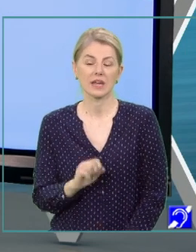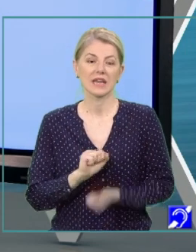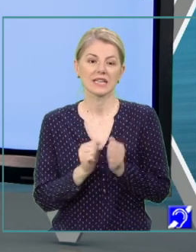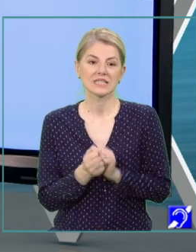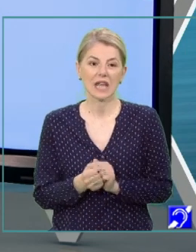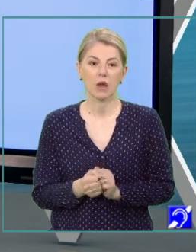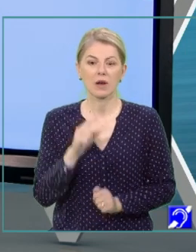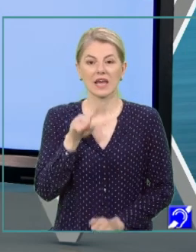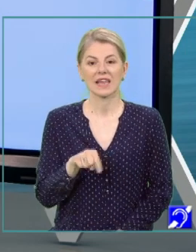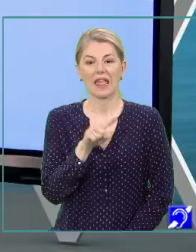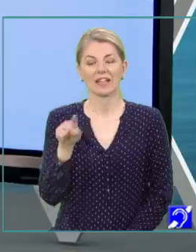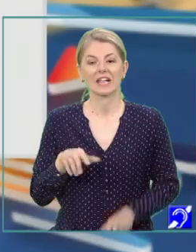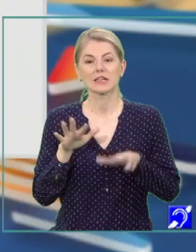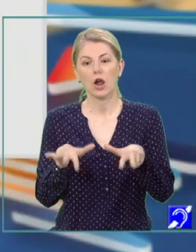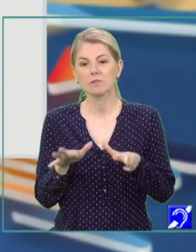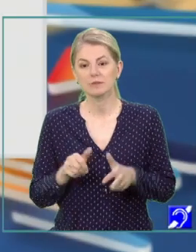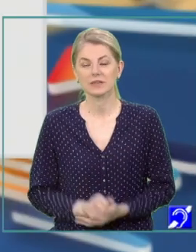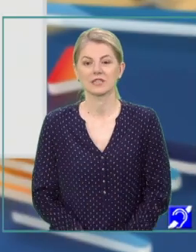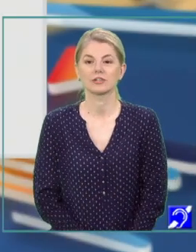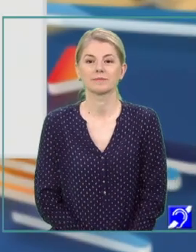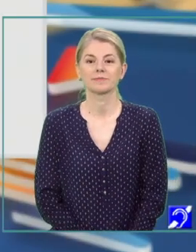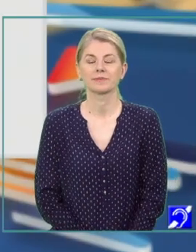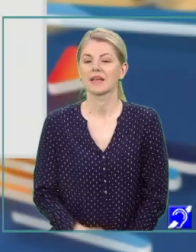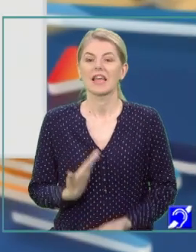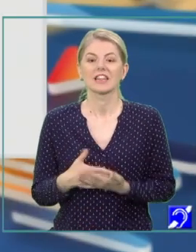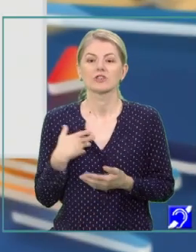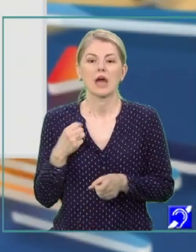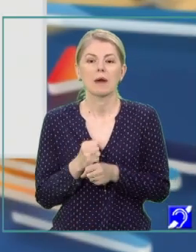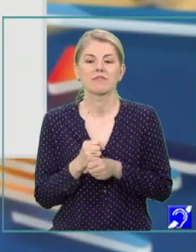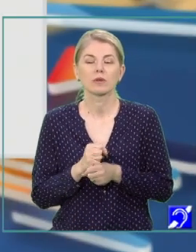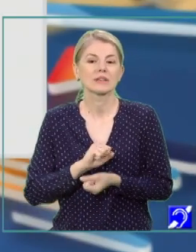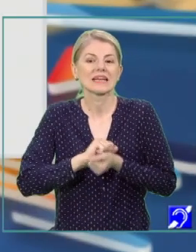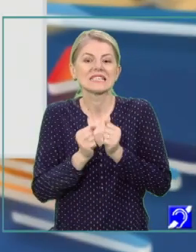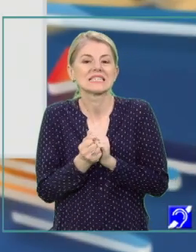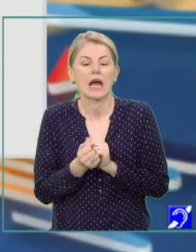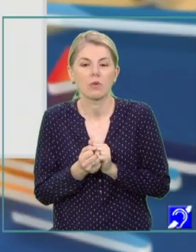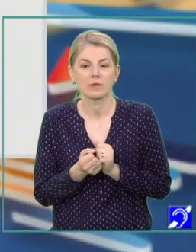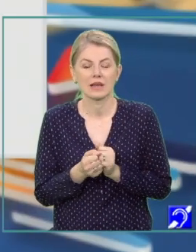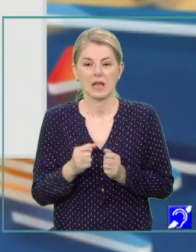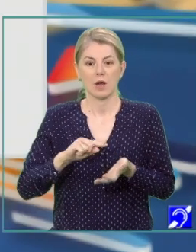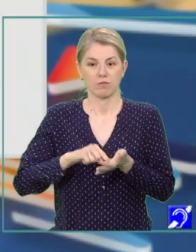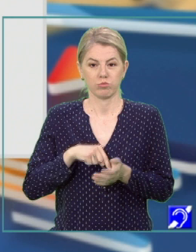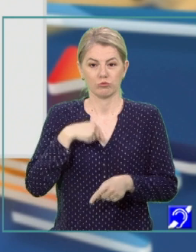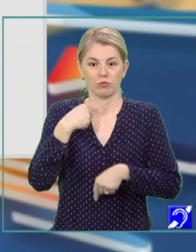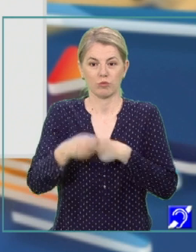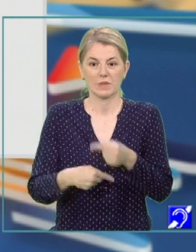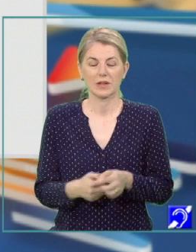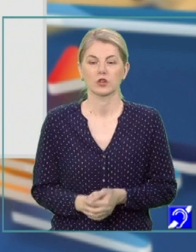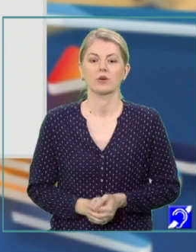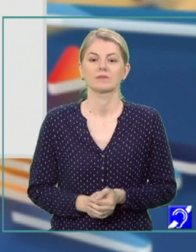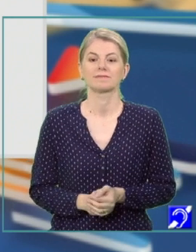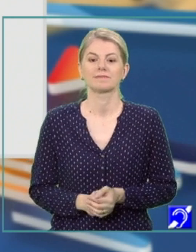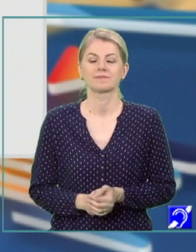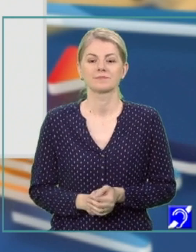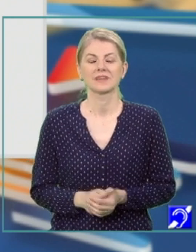sau radical din 18. De ce am făcut acest lucru, dragii mei? Punctul următor